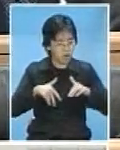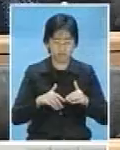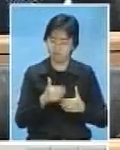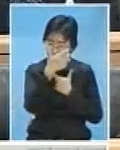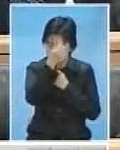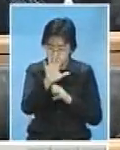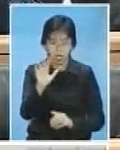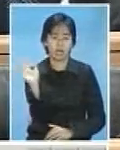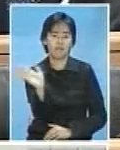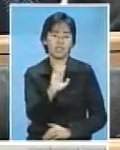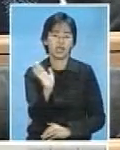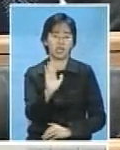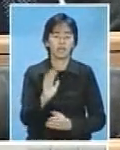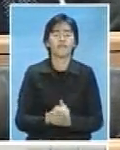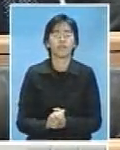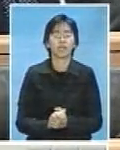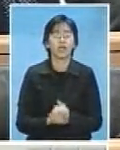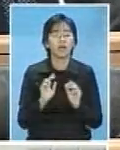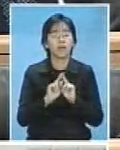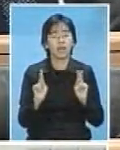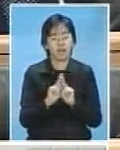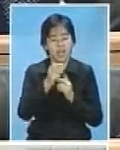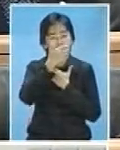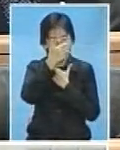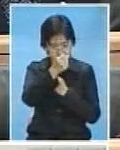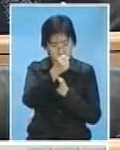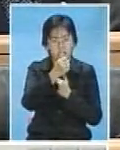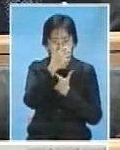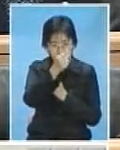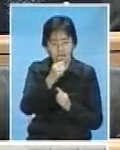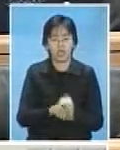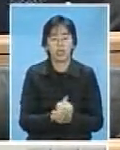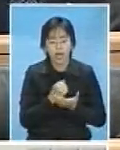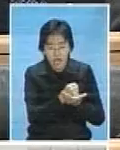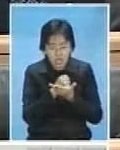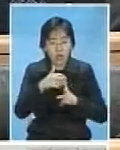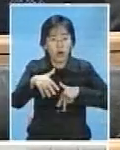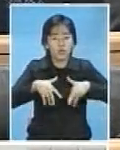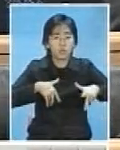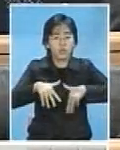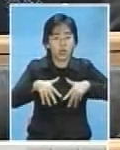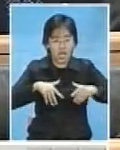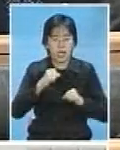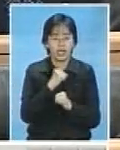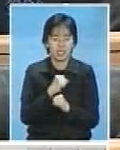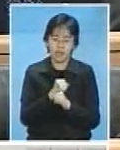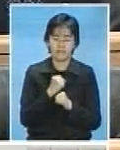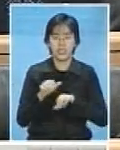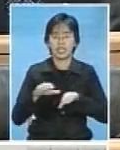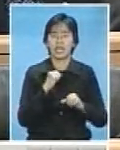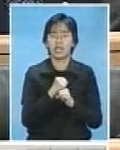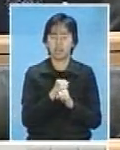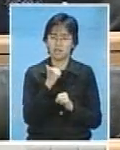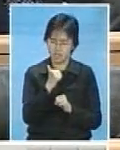ม่ใช่ครับเพราะกรรมาธิการสนใจครับว่าการช่วยเหลือพี่น้องประชาชนเนี่ยทำได้มีประสิทธิภาพมากก